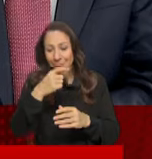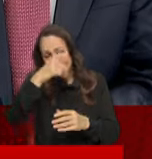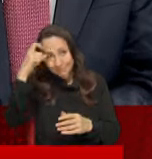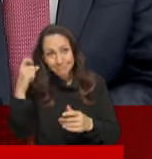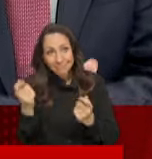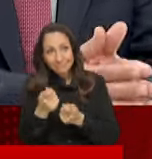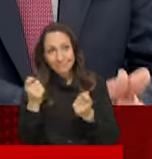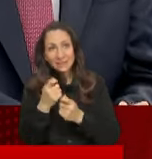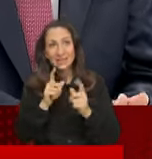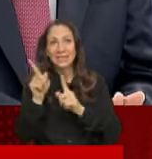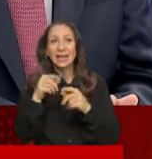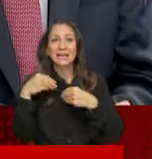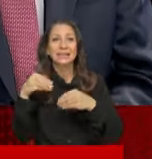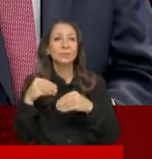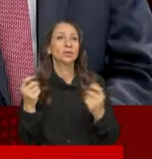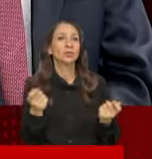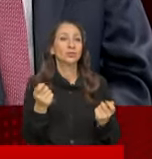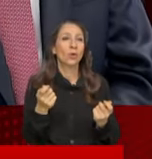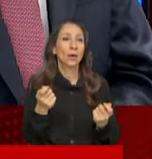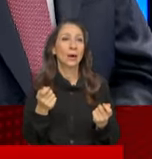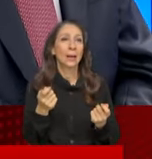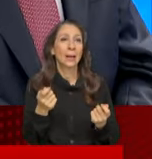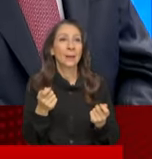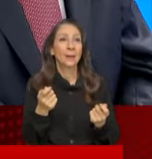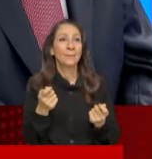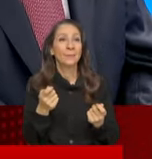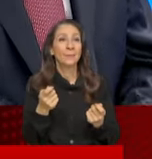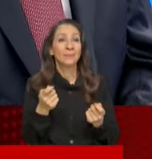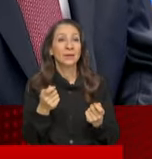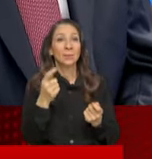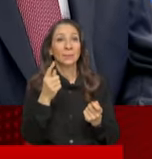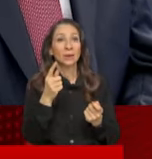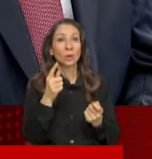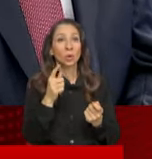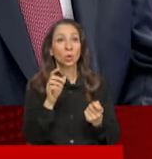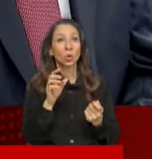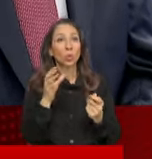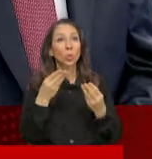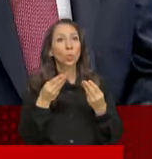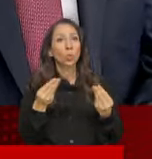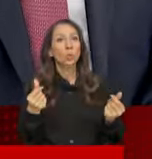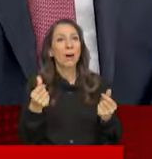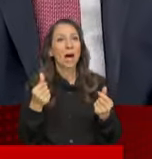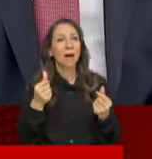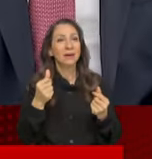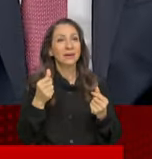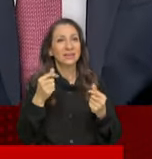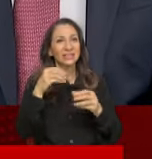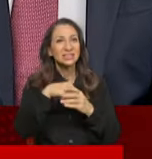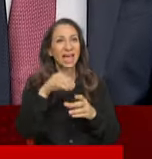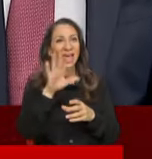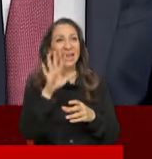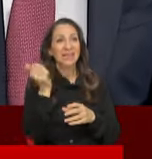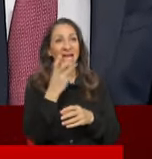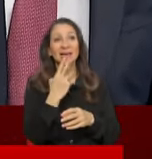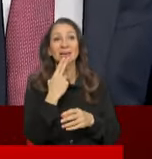göz nuru internete Satmaya çalışıyor eee bir kurutma tesisi kurduk kurutma tesisinde yaklaşık 50e